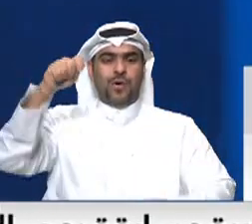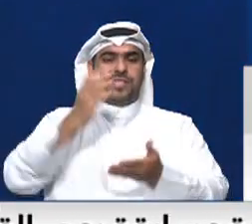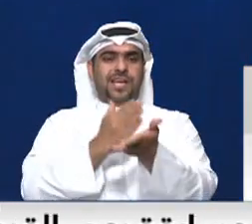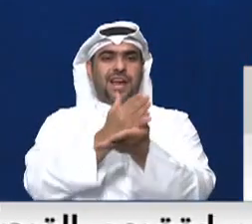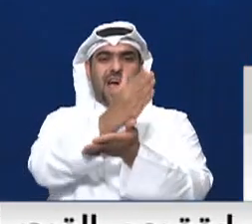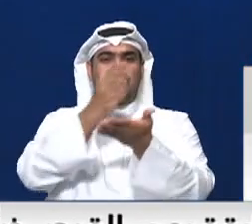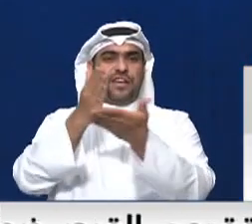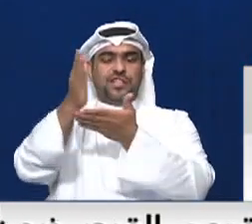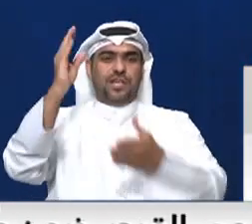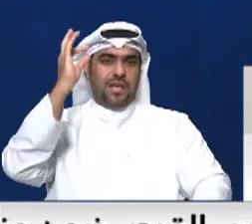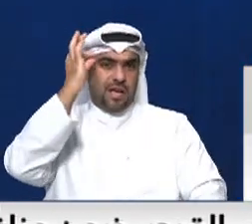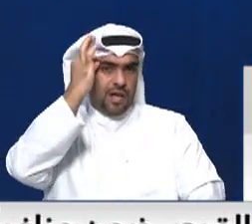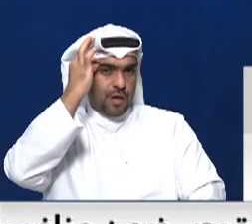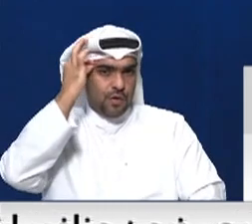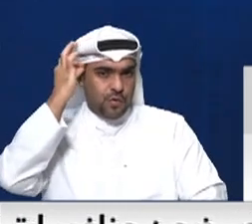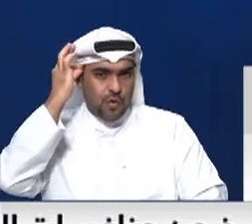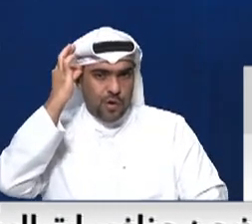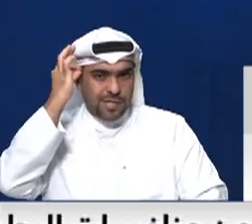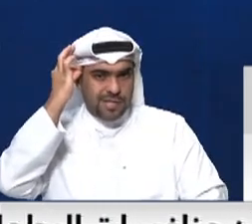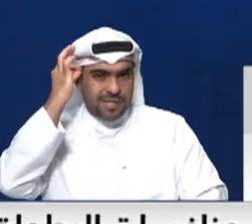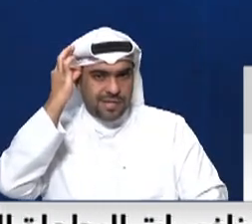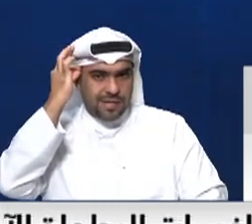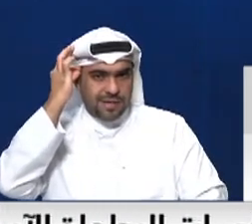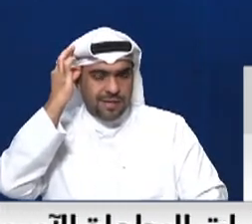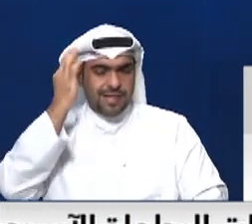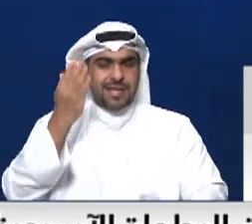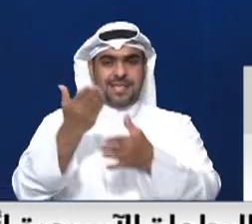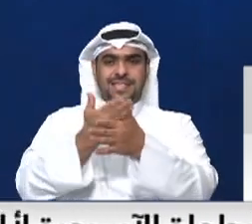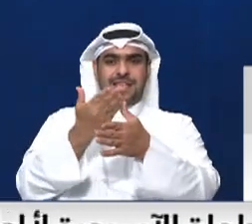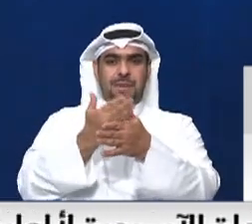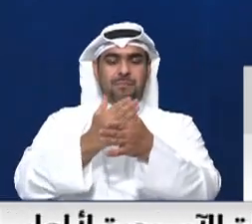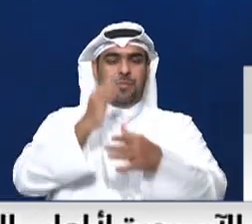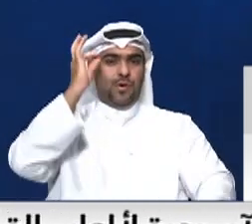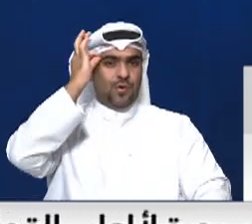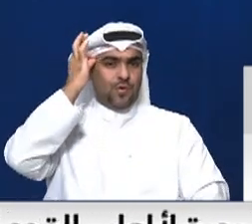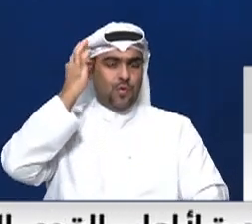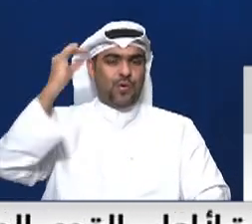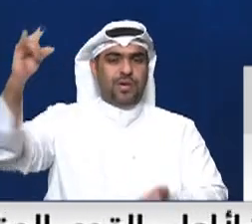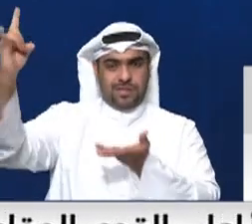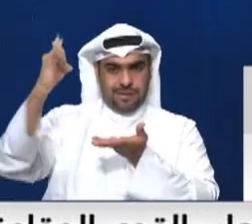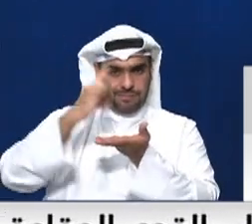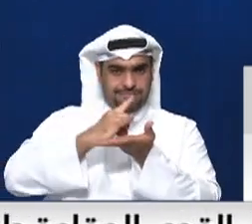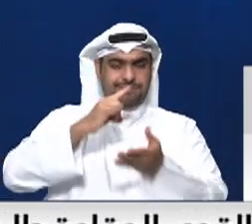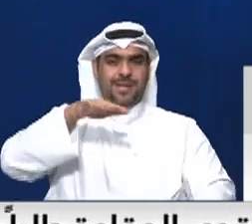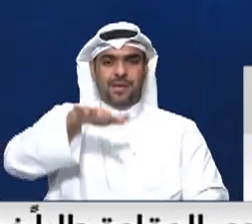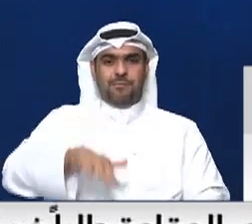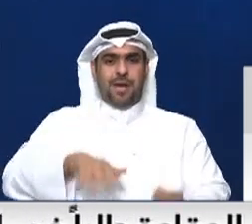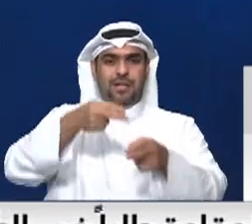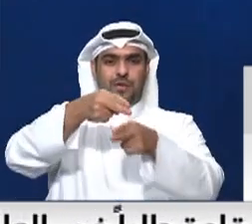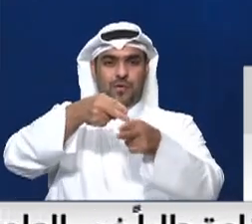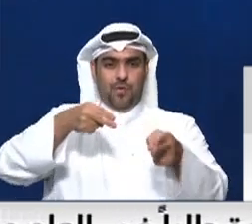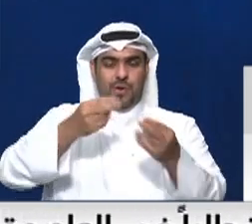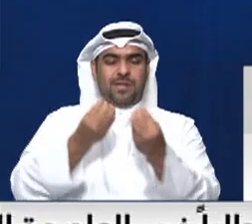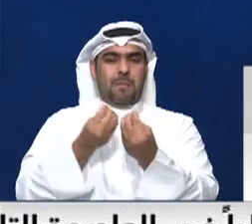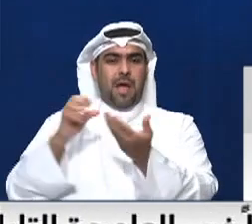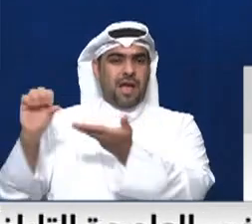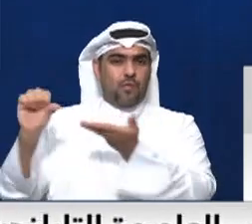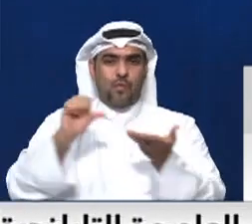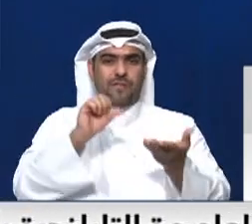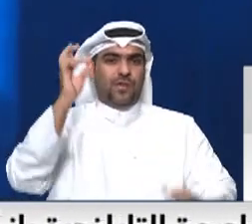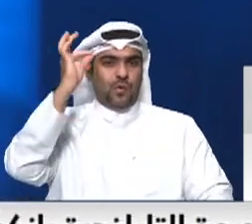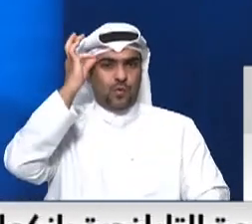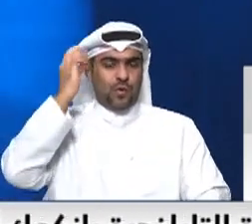في الجمهورية التونسية الشقيقة نبيل عمار بمناسبة زيارته الرسمية والوفد المرافق إلى دولة